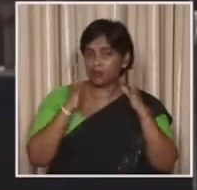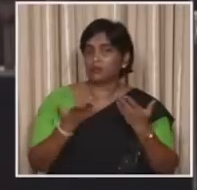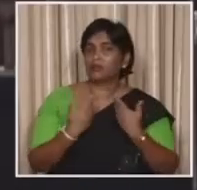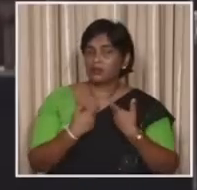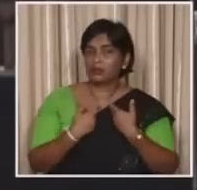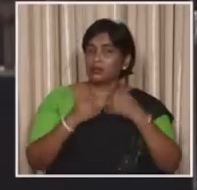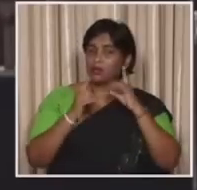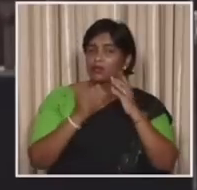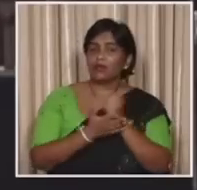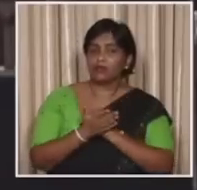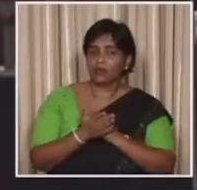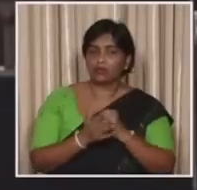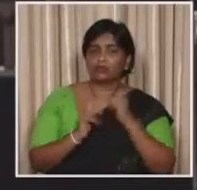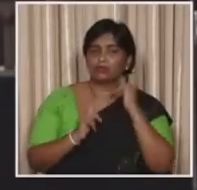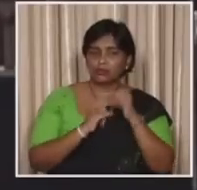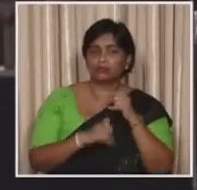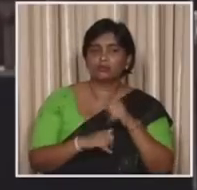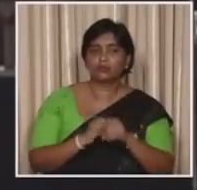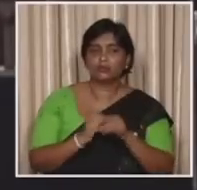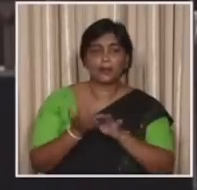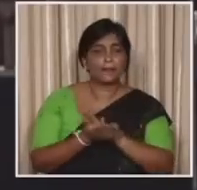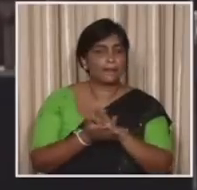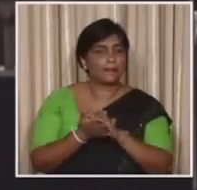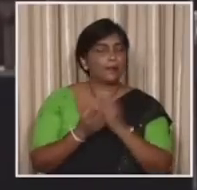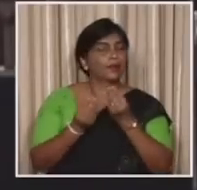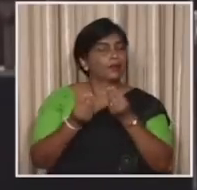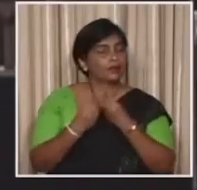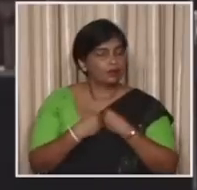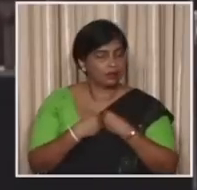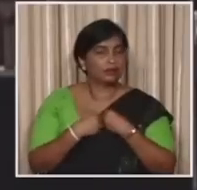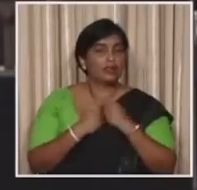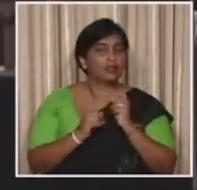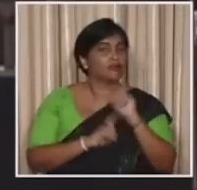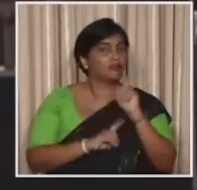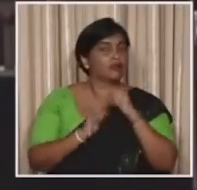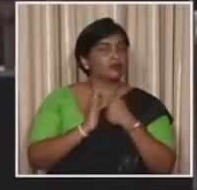හැබැයි ඒ හැමෝටම මේ ඉල්ල වෙනවා. ඒ නිසා මේක පිරිසුදු කරලා දෙන්න. ඒ වගේම පාර්ලිමේන්තුවේ ගෞරවය රකින්න කියලා